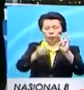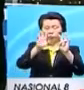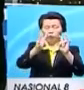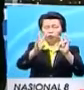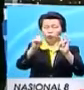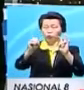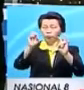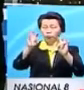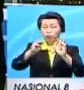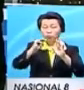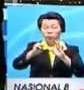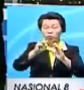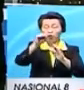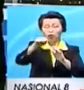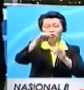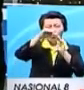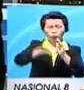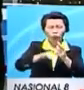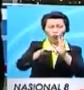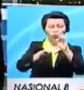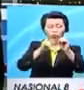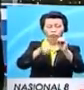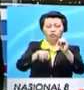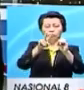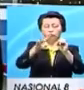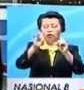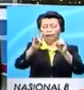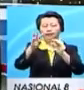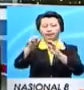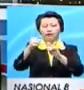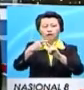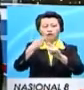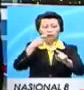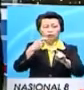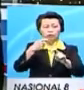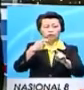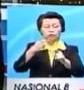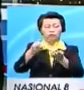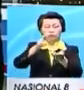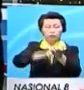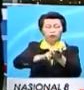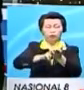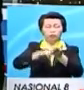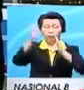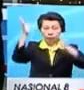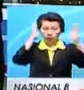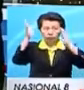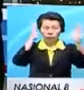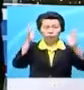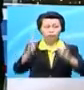7.60 meter hanya kurang 0.28 meter daripada rekod kebangsaan.